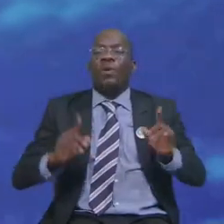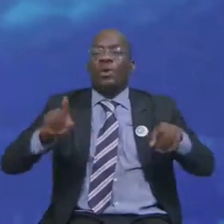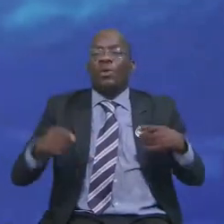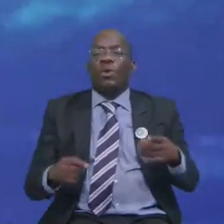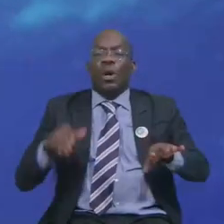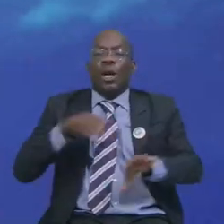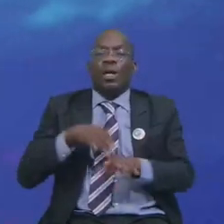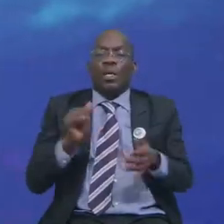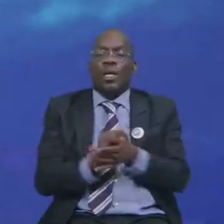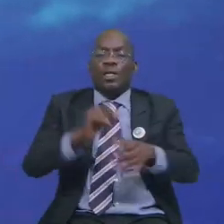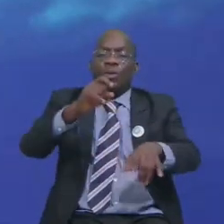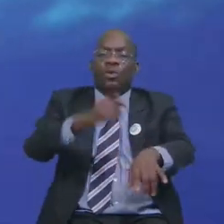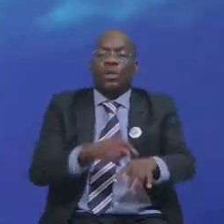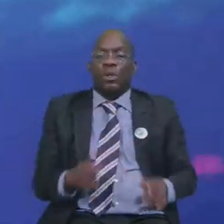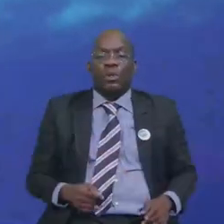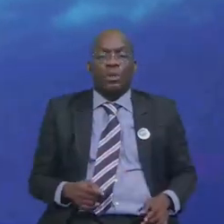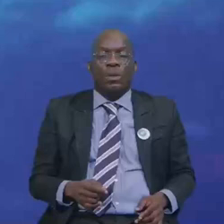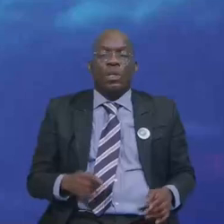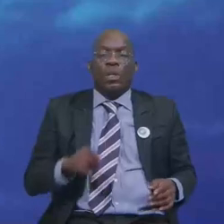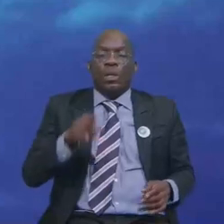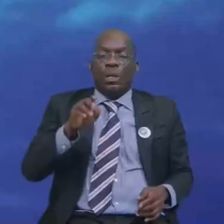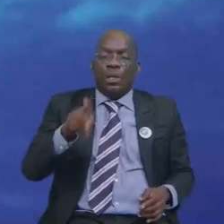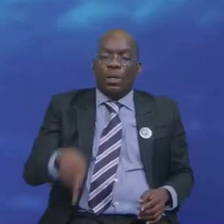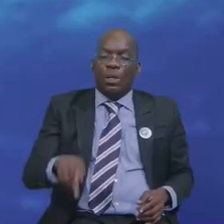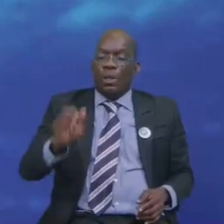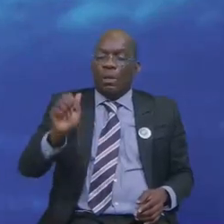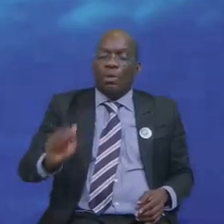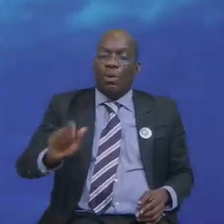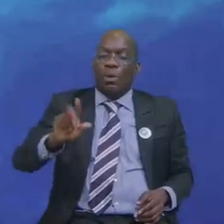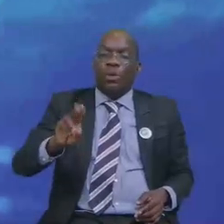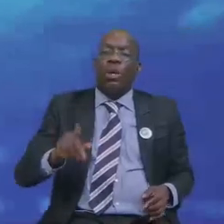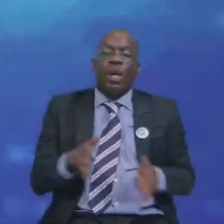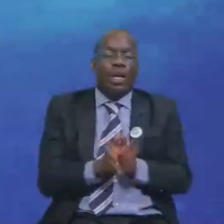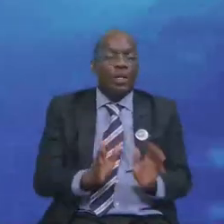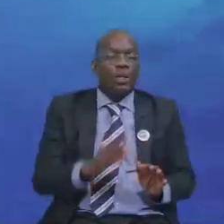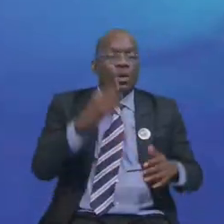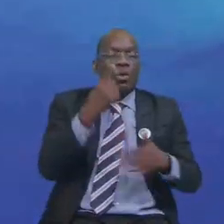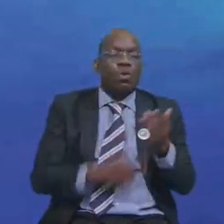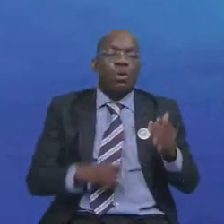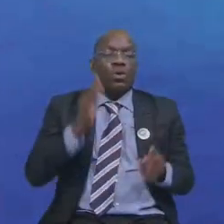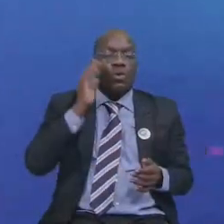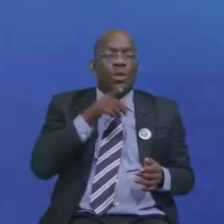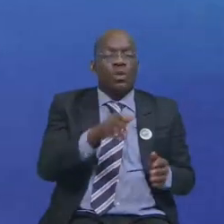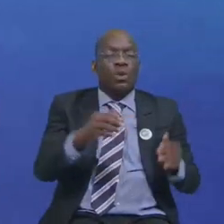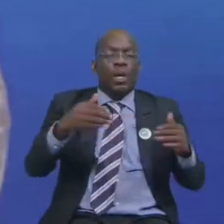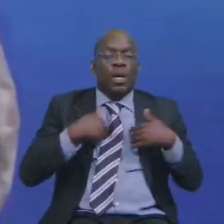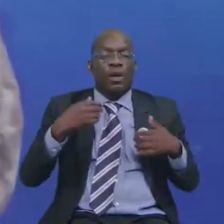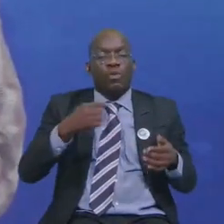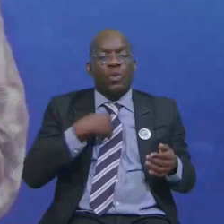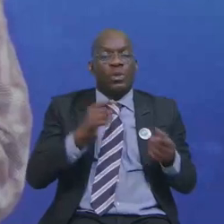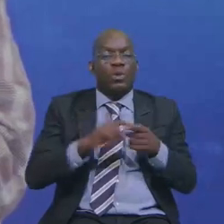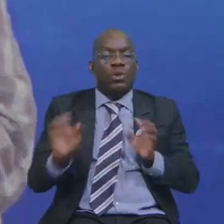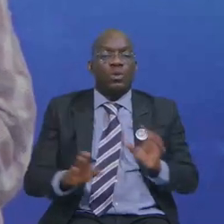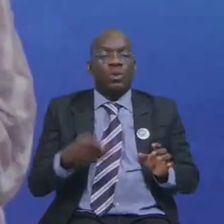la question Seigneur que veux-tu que je fasse et le Seigneur lui dit lève-toi